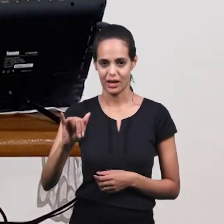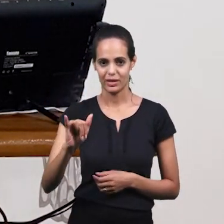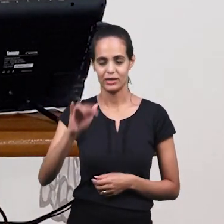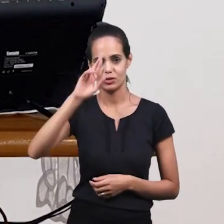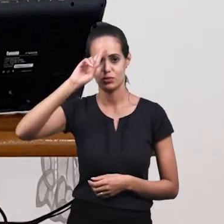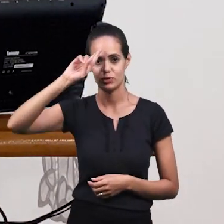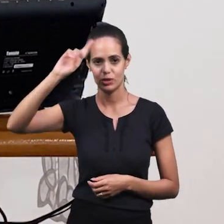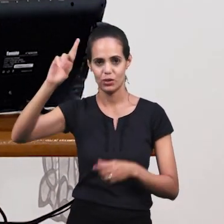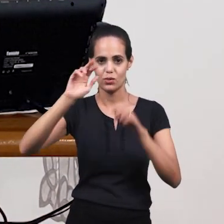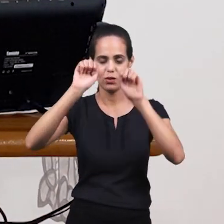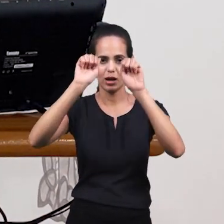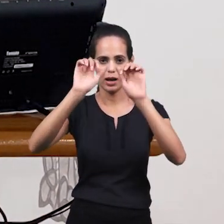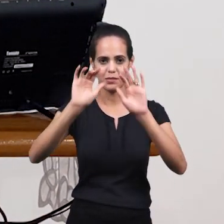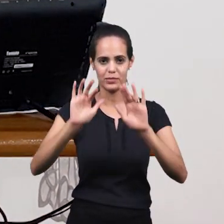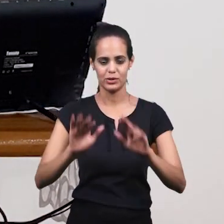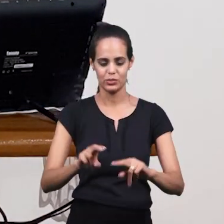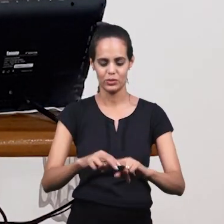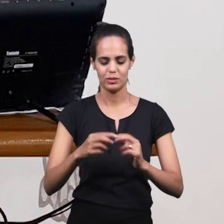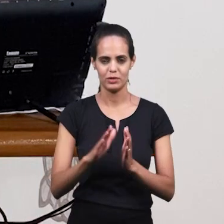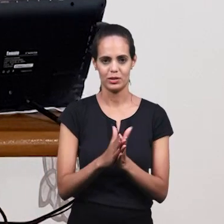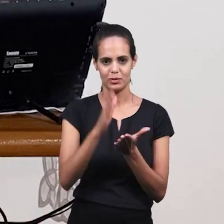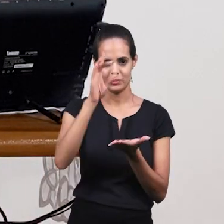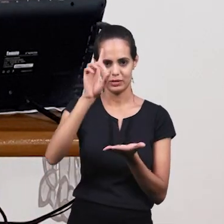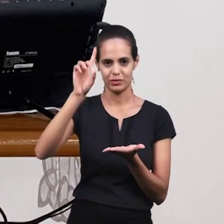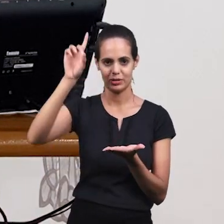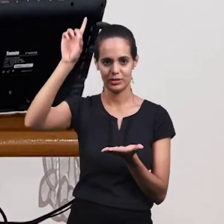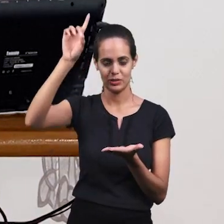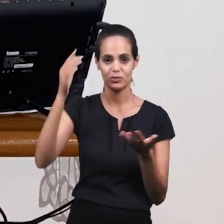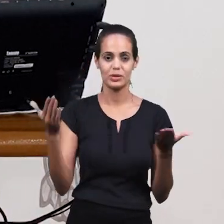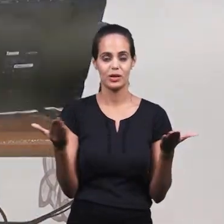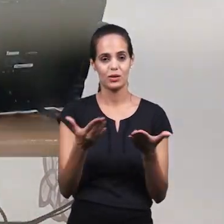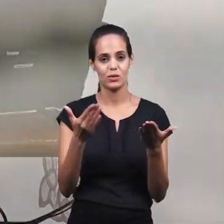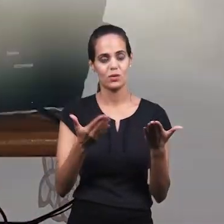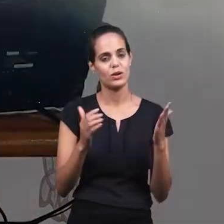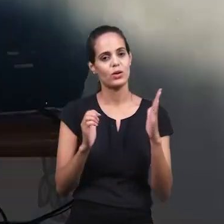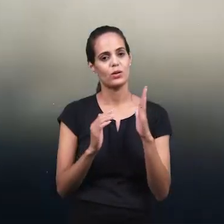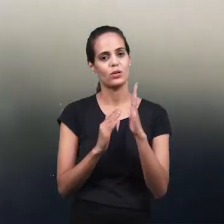sa parole. Nous allons glorifier le nom du Seigneur avec un chant de plus.